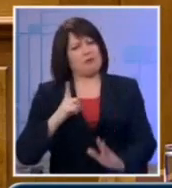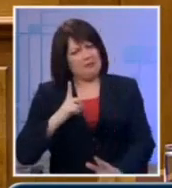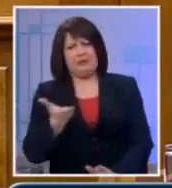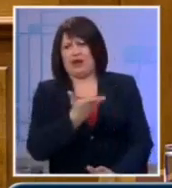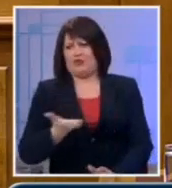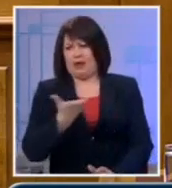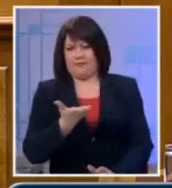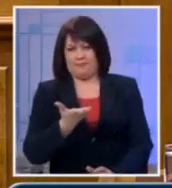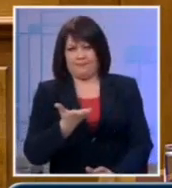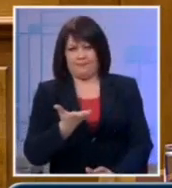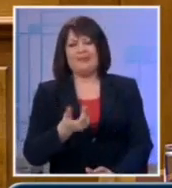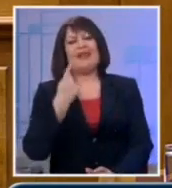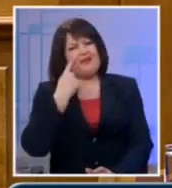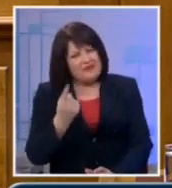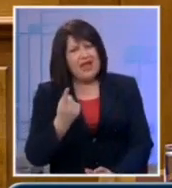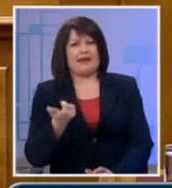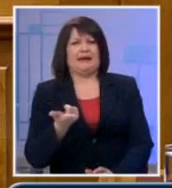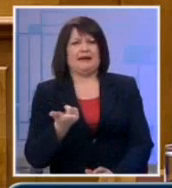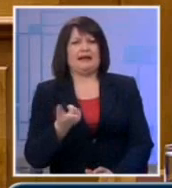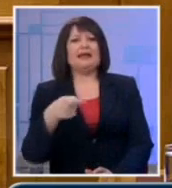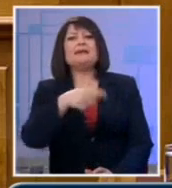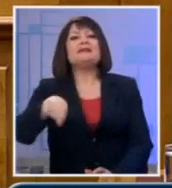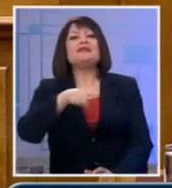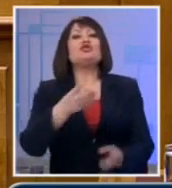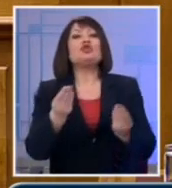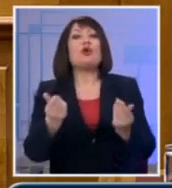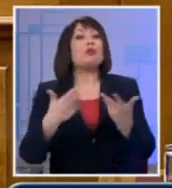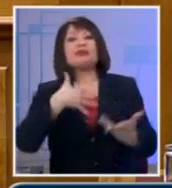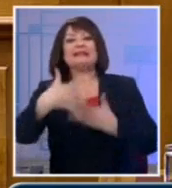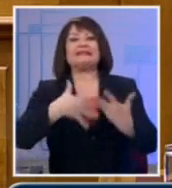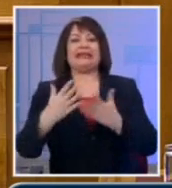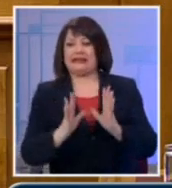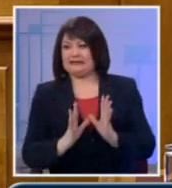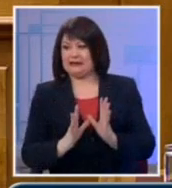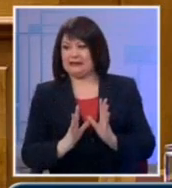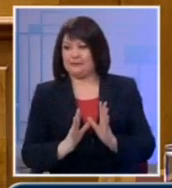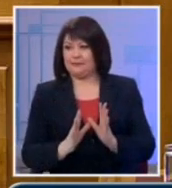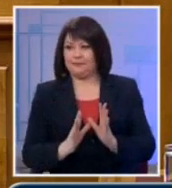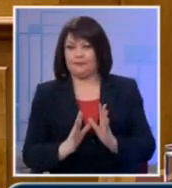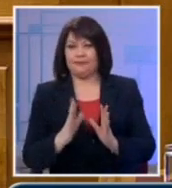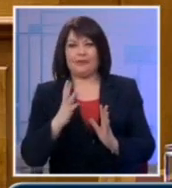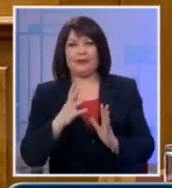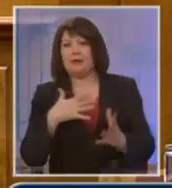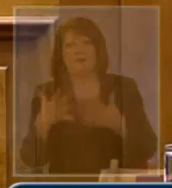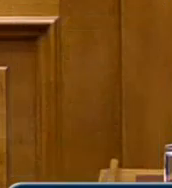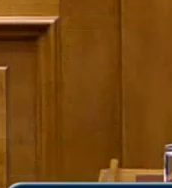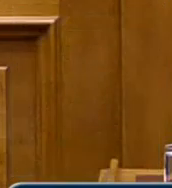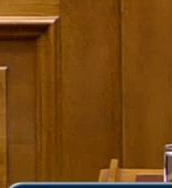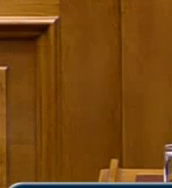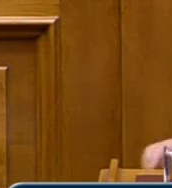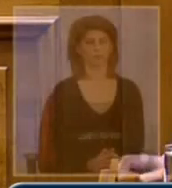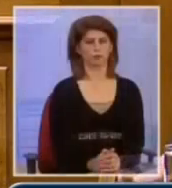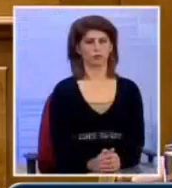Είναι ενδεικτικές της στρατηγικής σας σύγχυσης. τη στρατηγική σύγχυση ενός